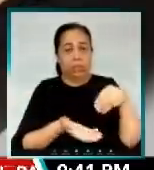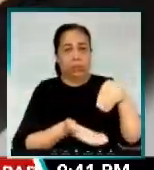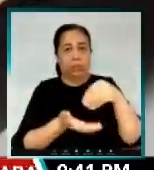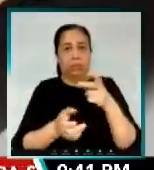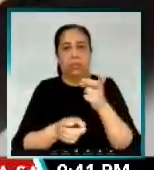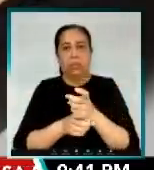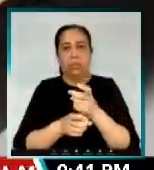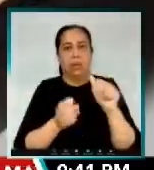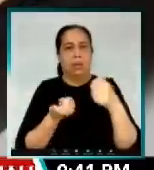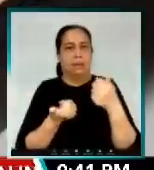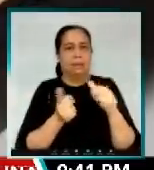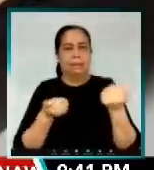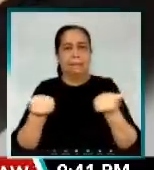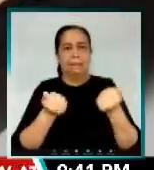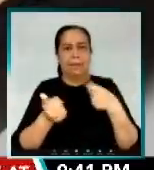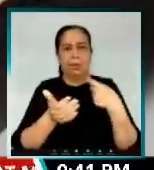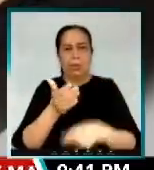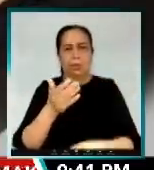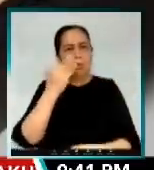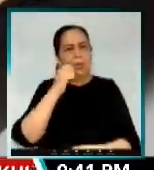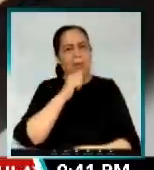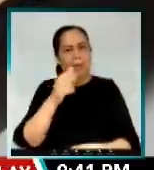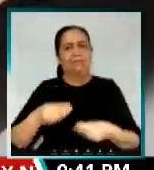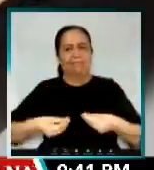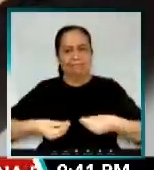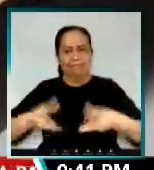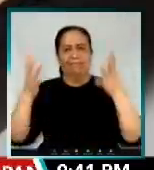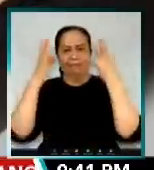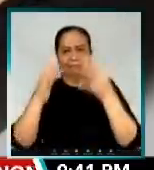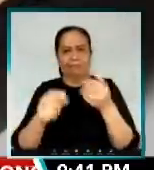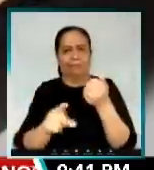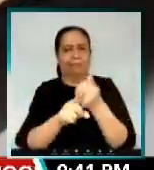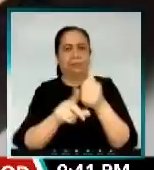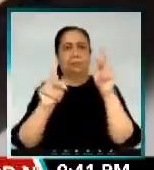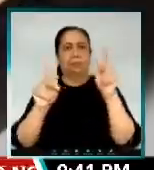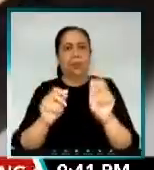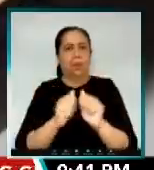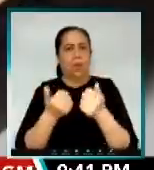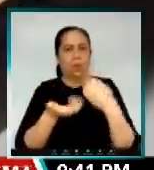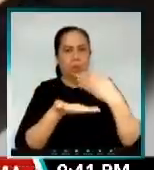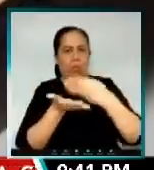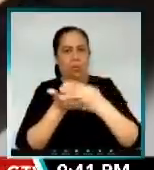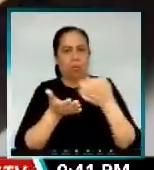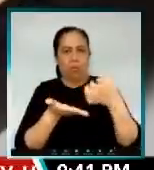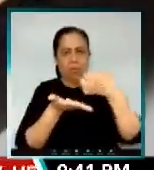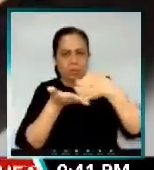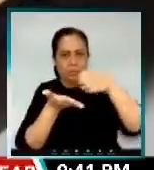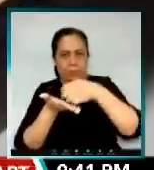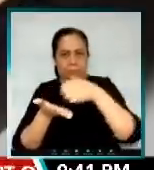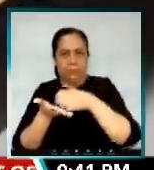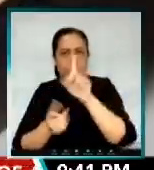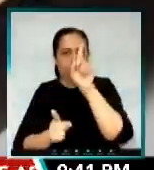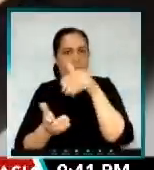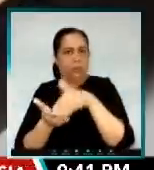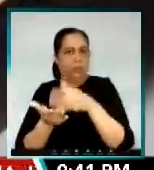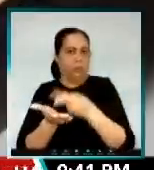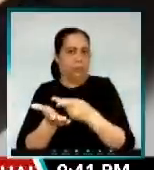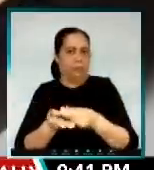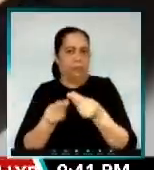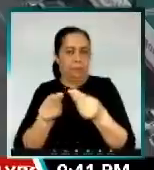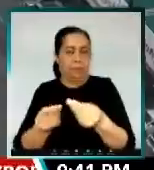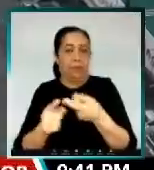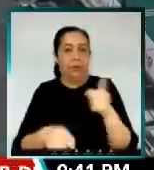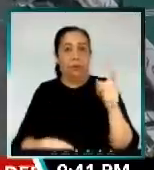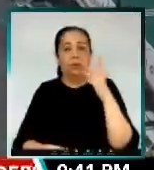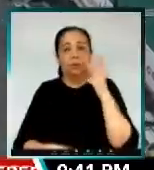nito. Bakit daw hindi na lang hayaang magdesisyon ang tao kung paano nila gagastusin ang 1,000 piso base sa kanilang